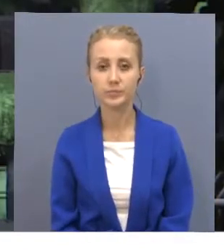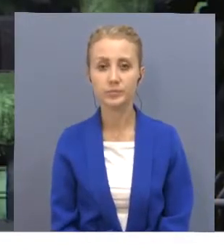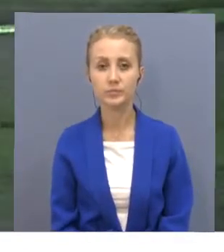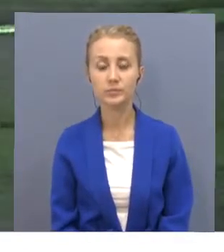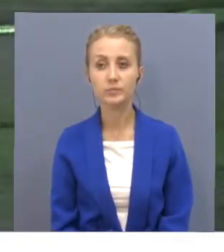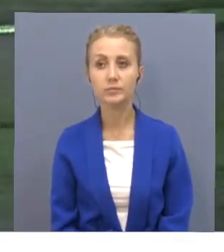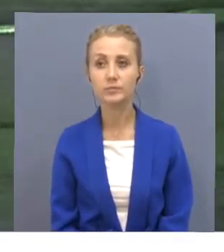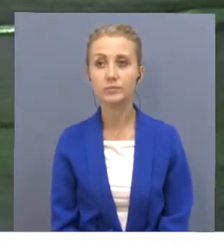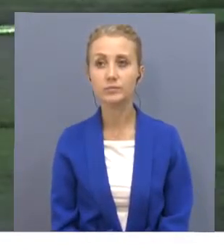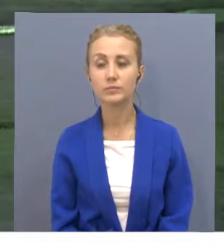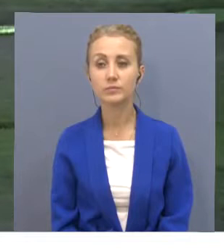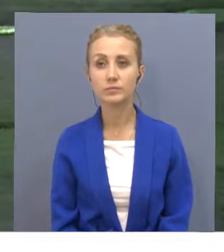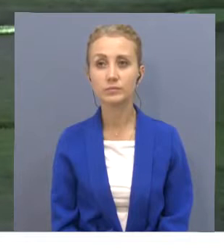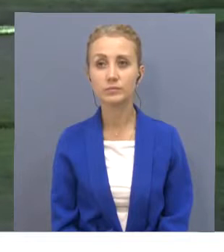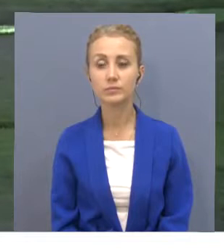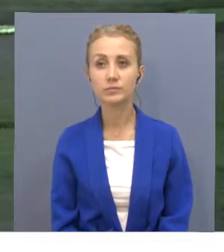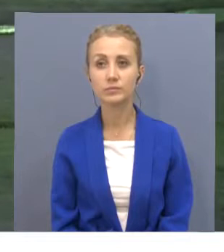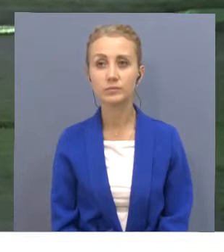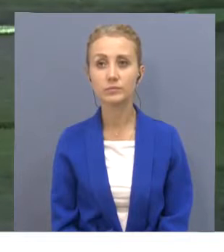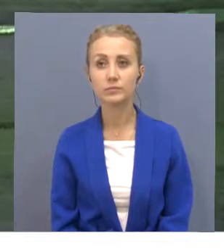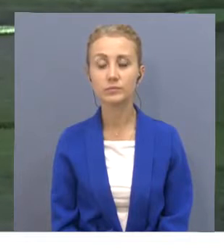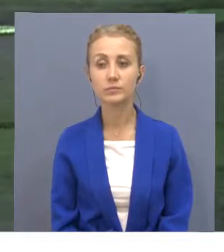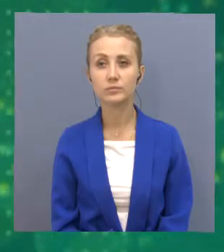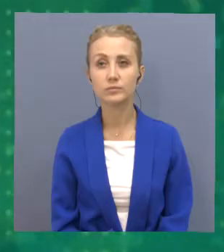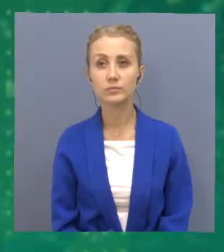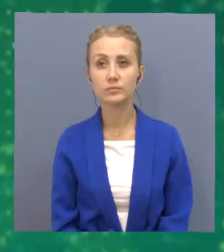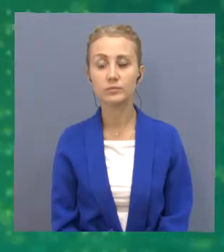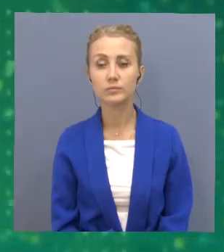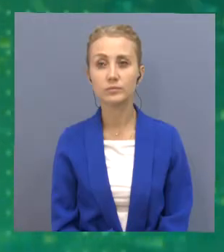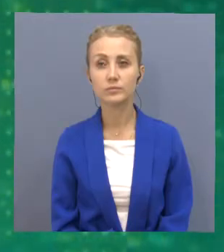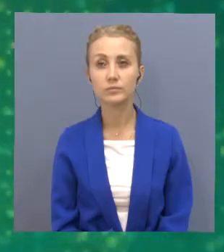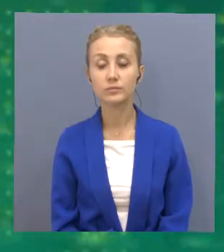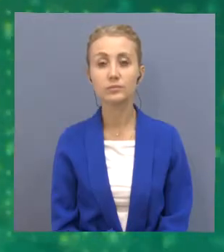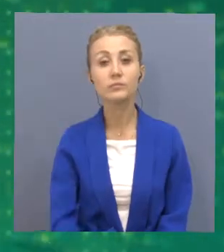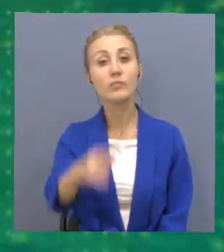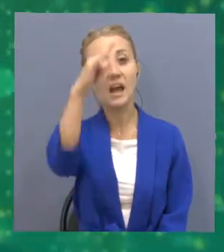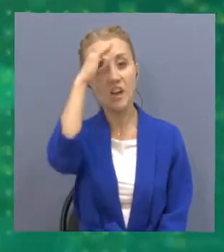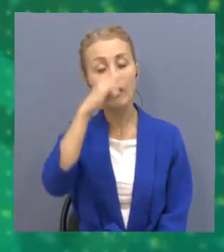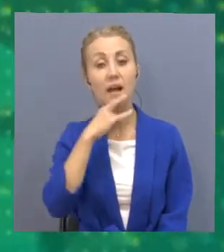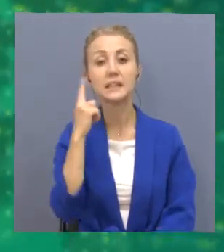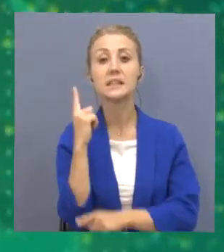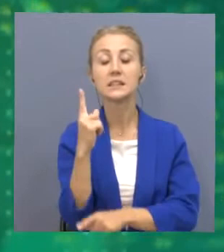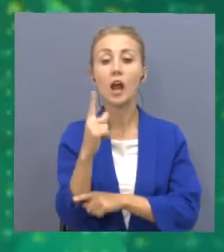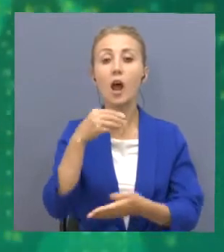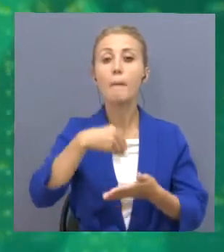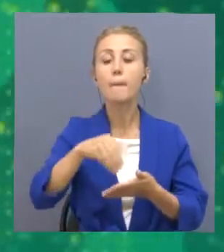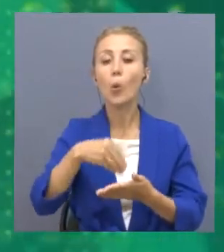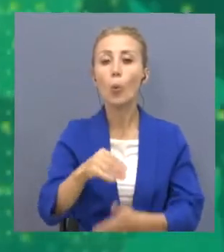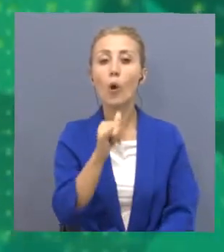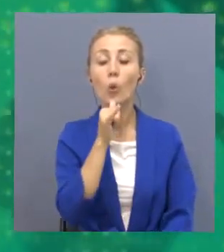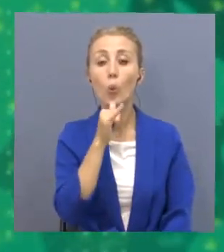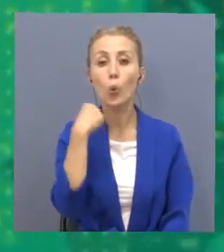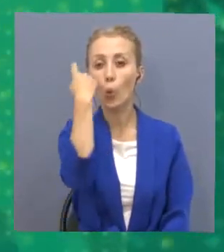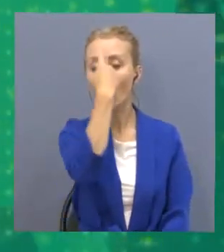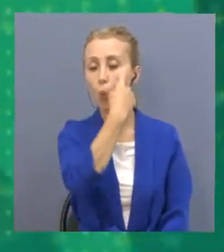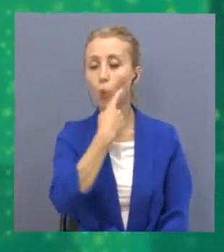Василий Вережников, Жахангер Мукамбетов, Кокшиақпарат. В Казахстане запретят покупать табачные изделия лицам,